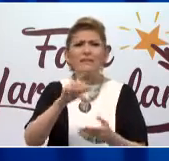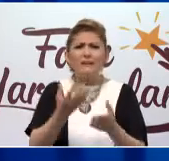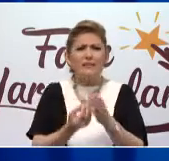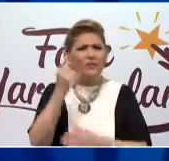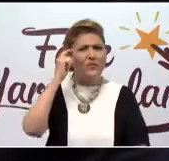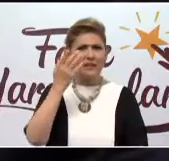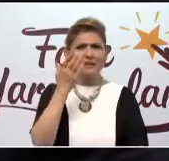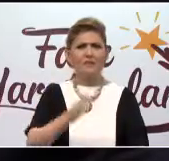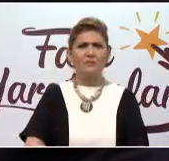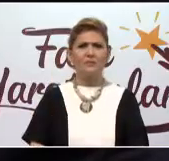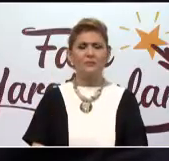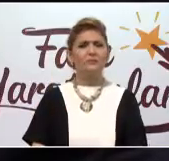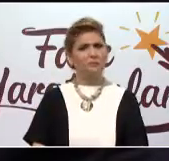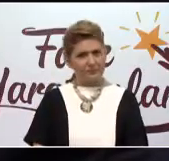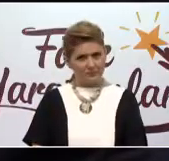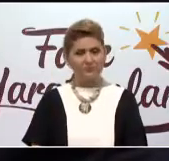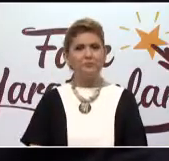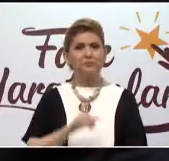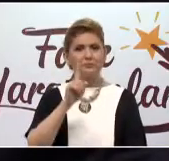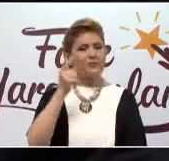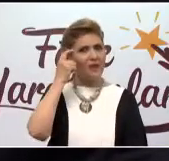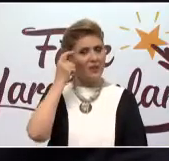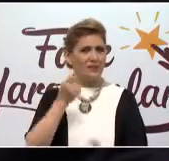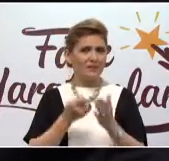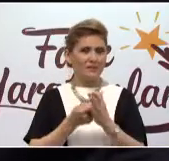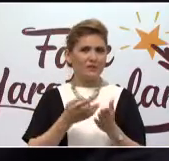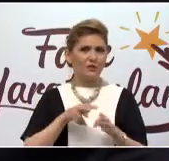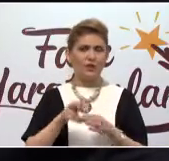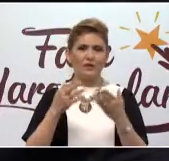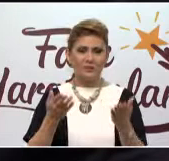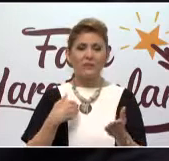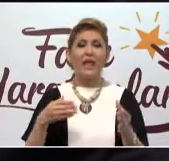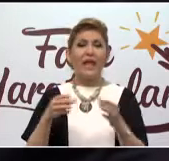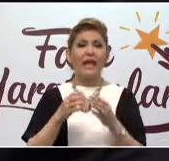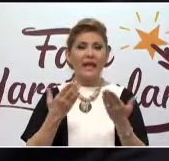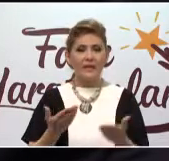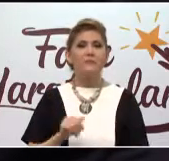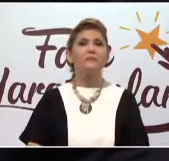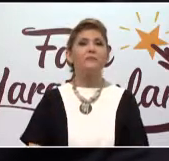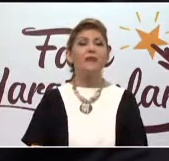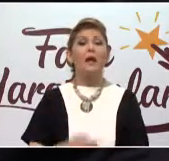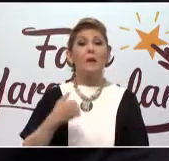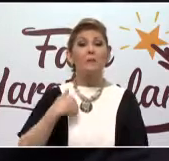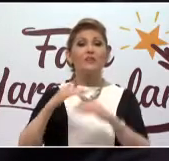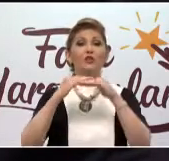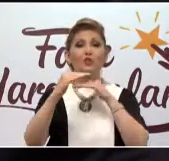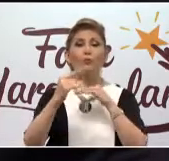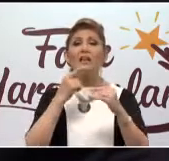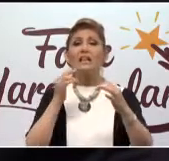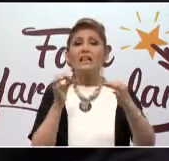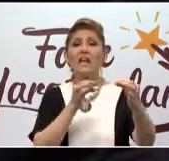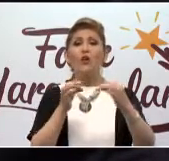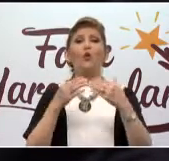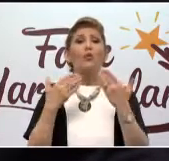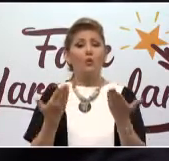bu fikir? Aslında şöyle bir kafa yapısıyla biz yola çıktık ekip olarak. Biz toplumsal diyalogsuzluk